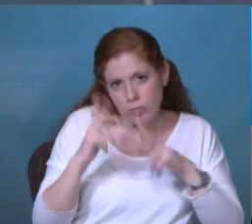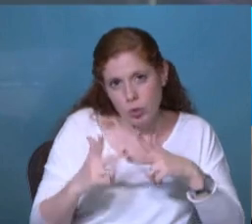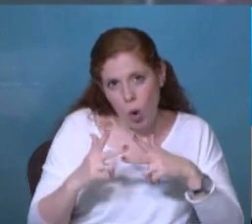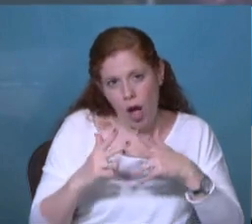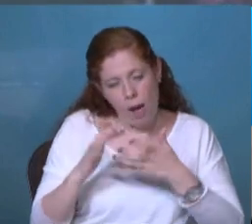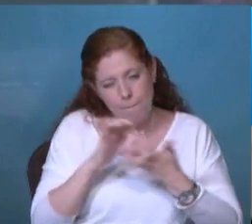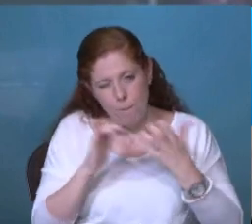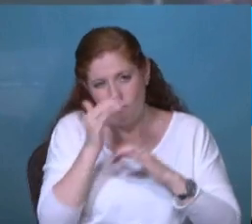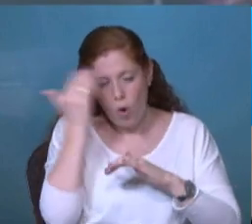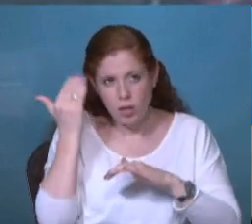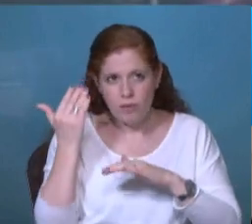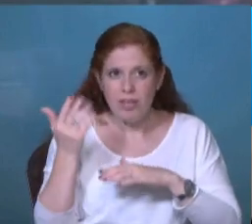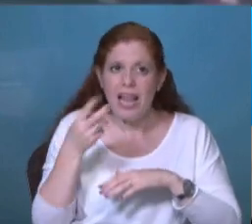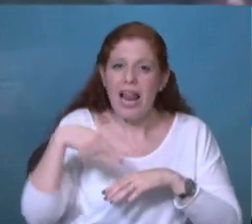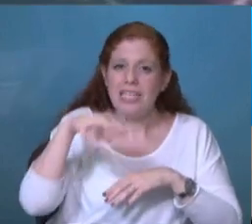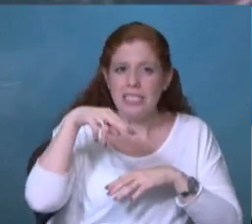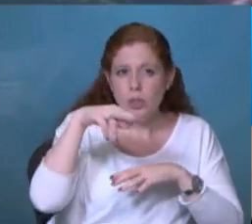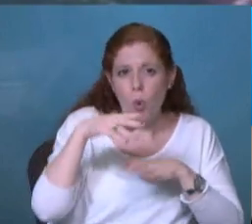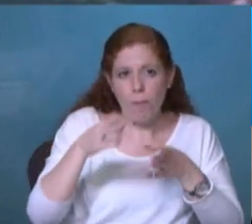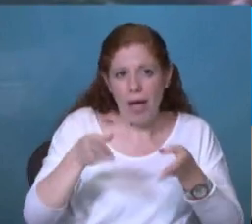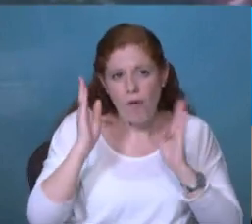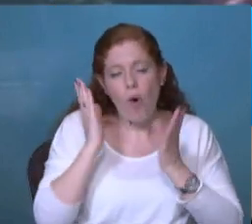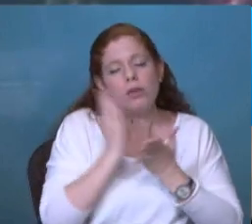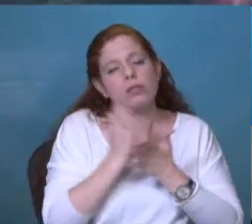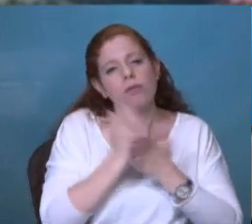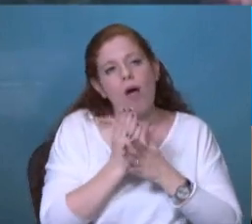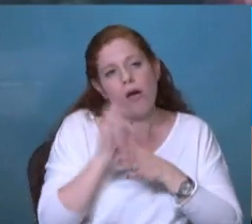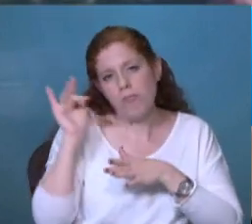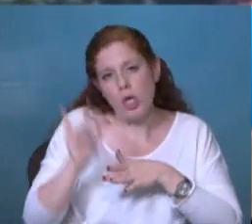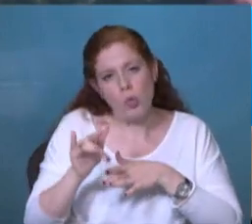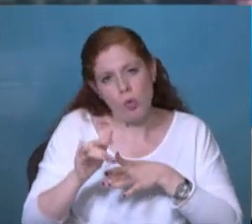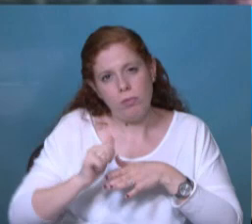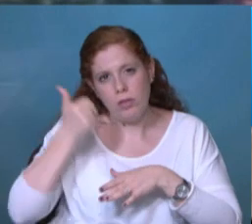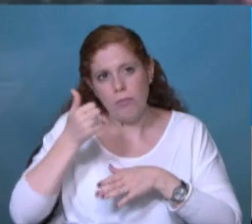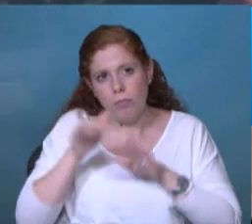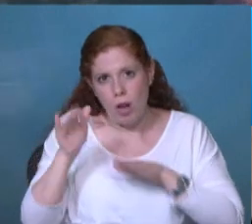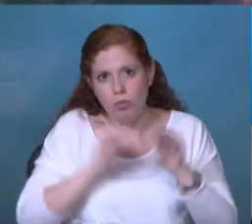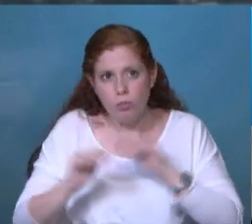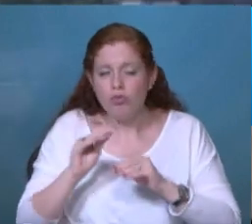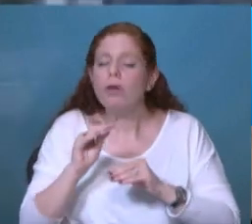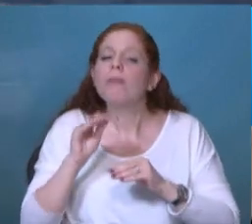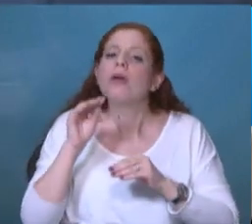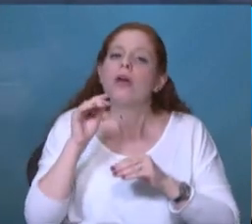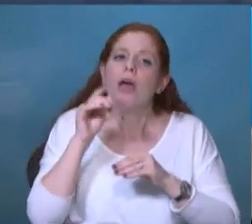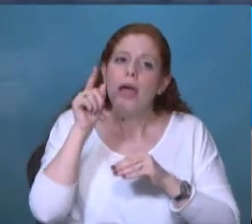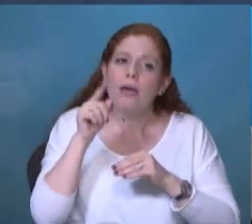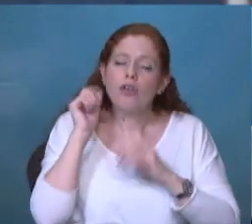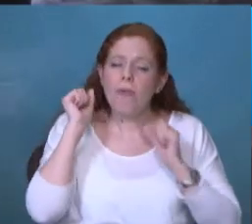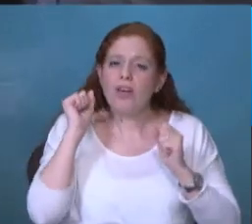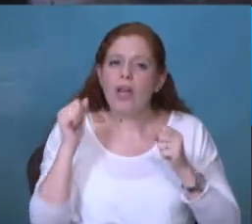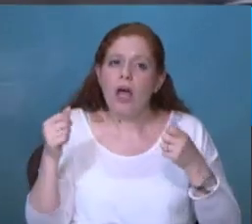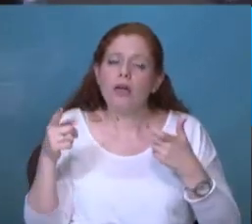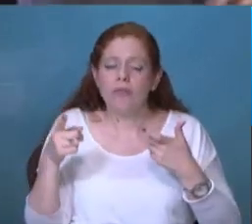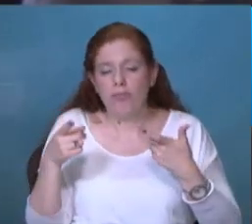פרובוקטיבית לסיור בחברון. זה כבר זוכה לגינוי מצד שרים בממשלה, וגם היום בגני התערוכה, הפגנה של ארגונים